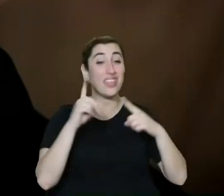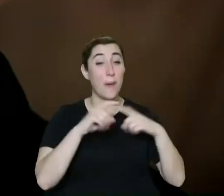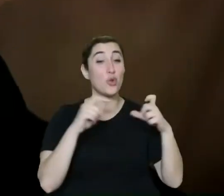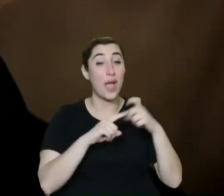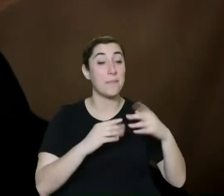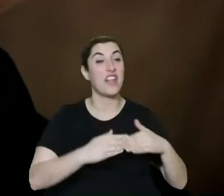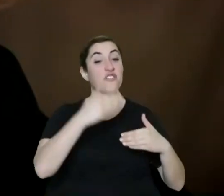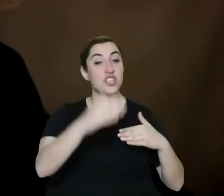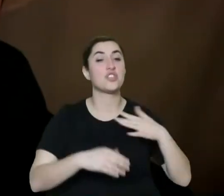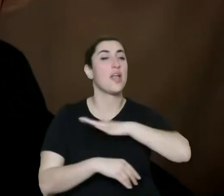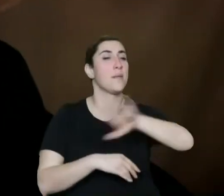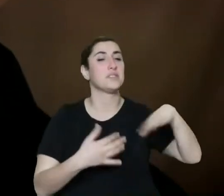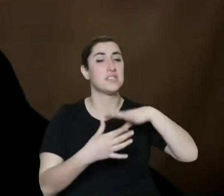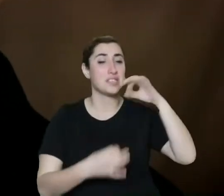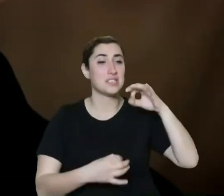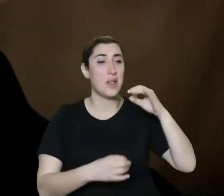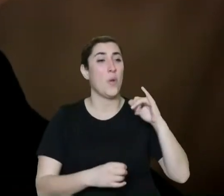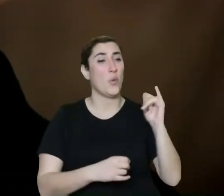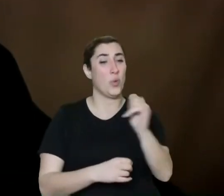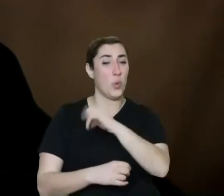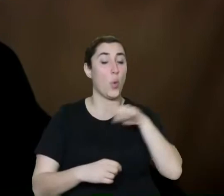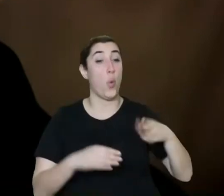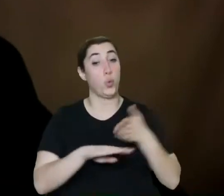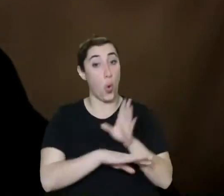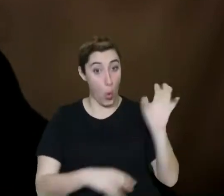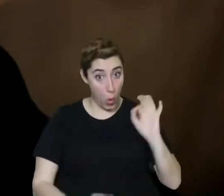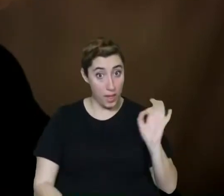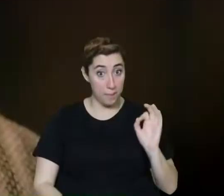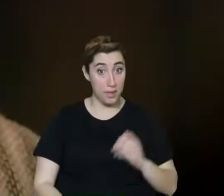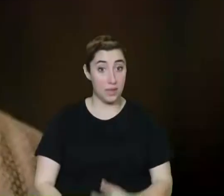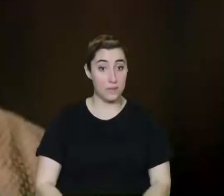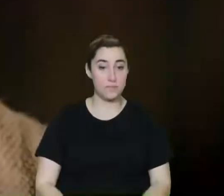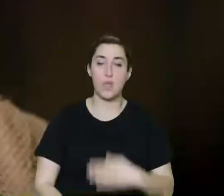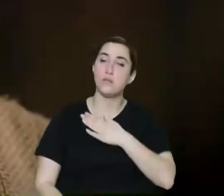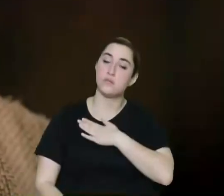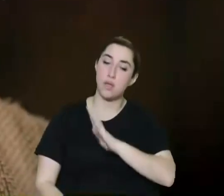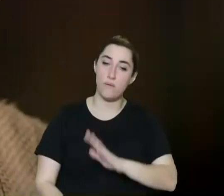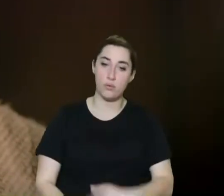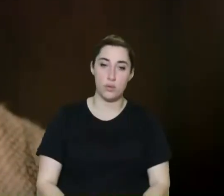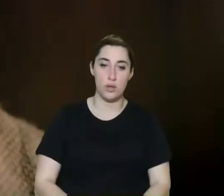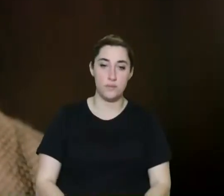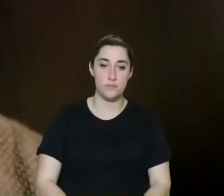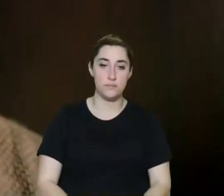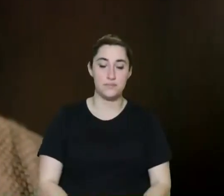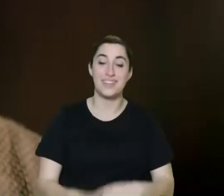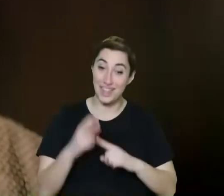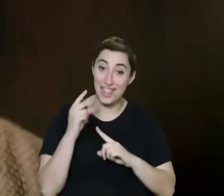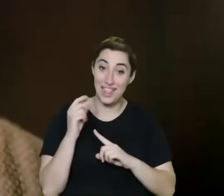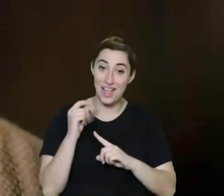Emre hariç cümle alem müfteridir. O doğrudur, öyle mi Yunus? Estağfurullah.